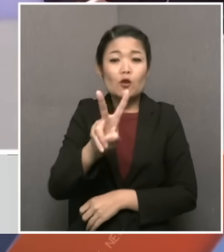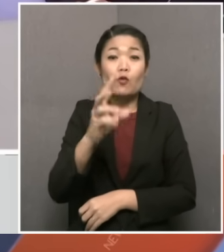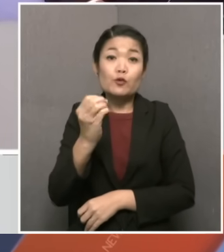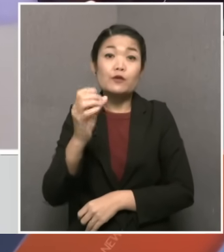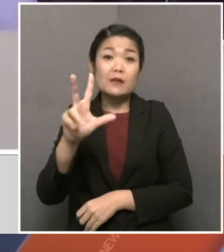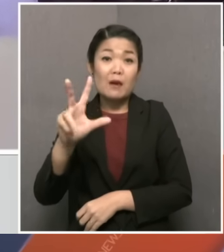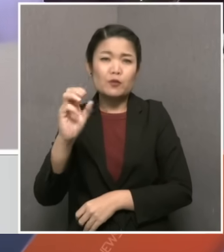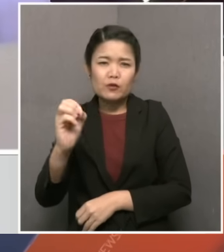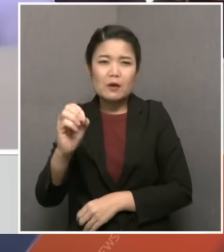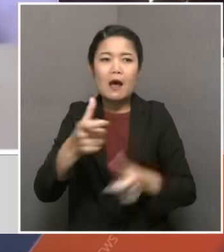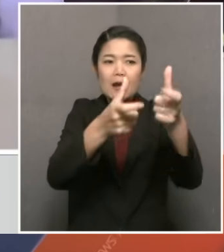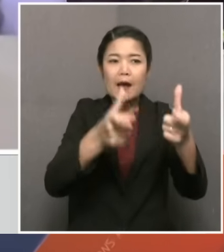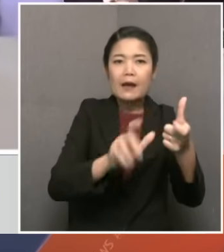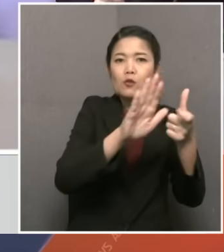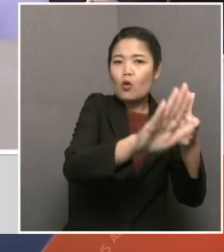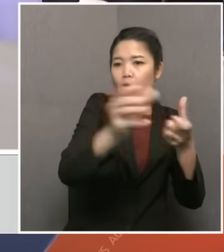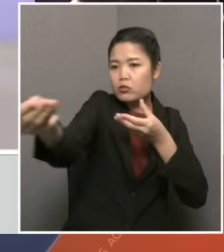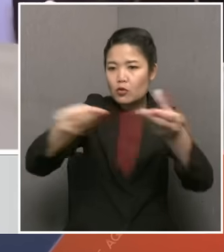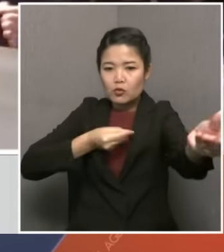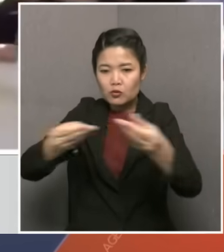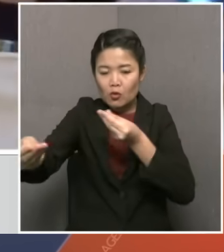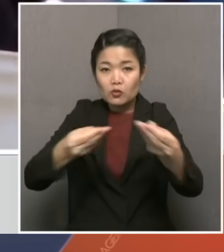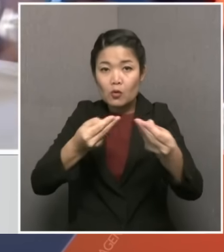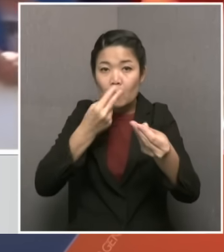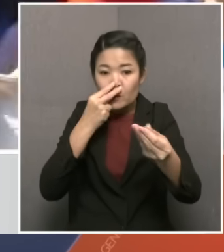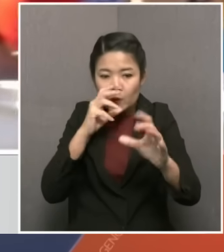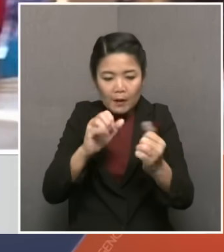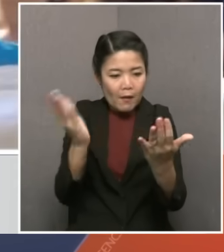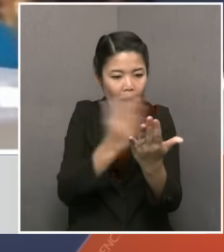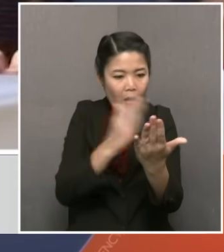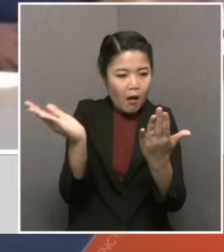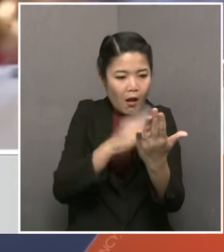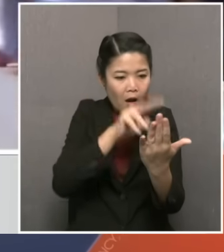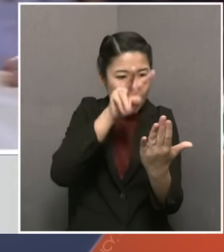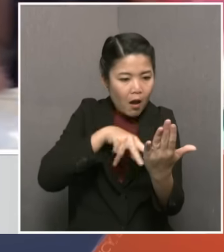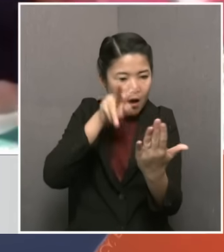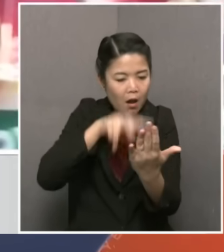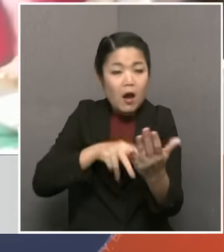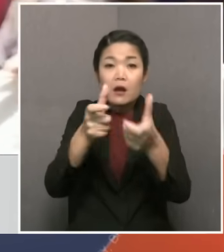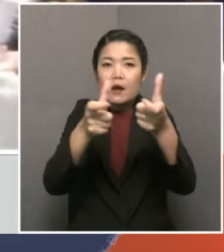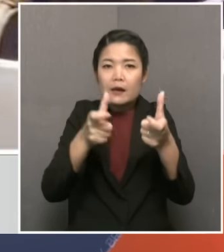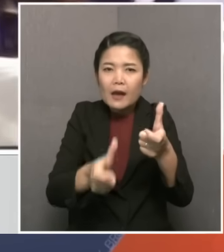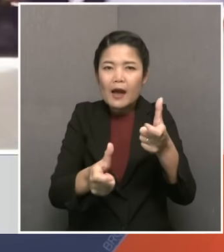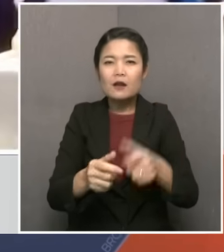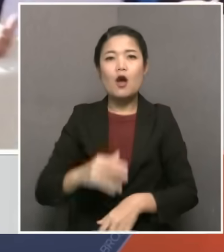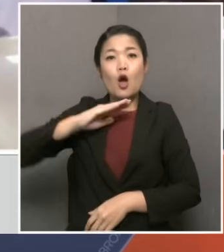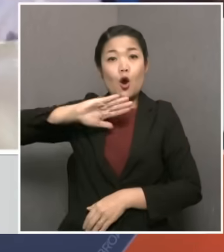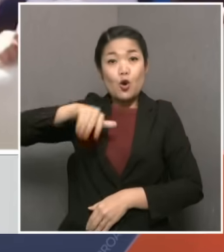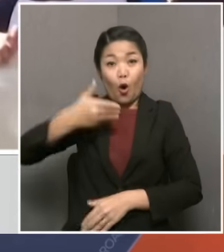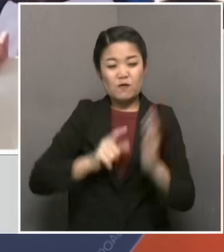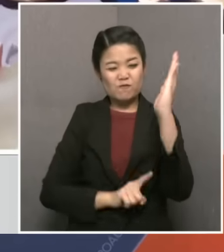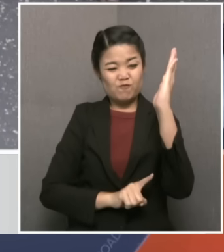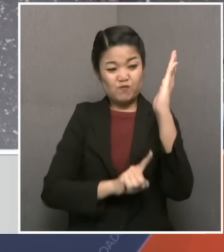เนี่ยเราพบว่าอุณหภูมิของโลกถ้าเดินไปตามรายงานที่ทุกประเทศทำมาอยู่เนี่ยมันจะไปแตะประมาณ 2.8 ถึง 3 องศ